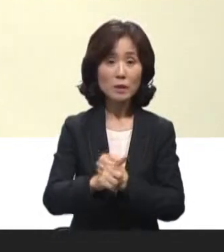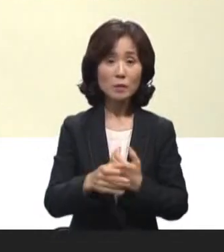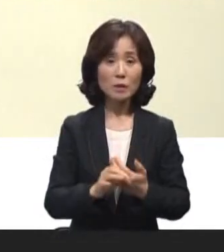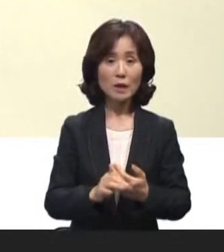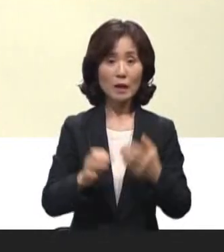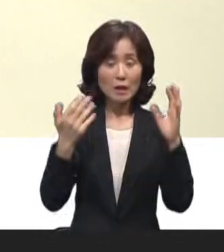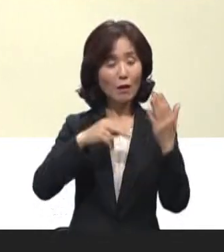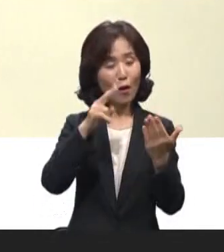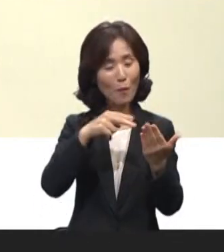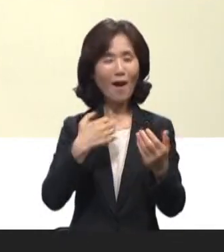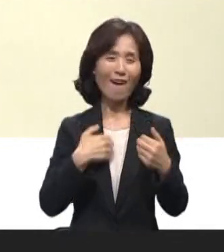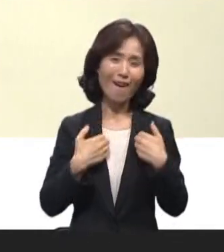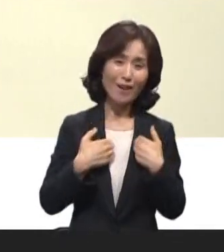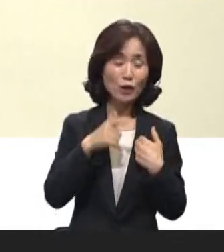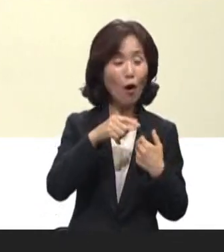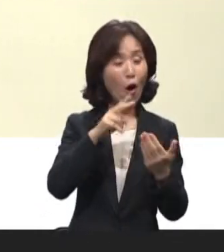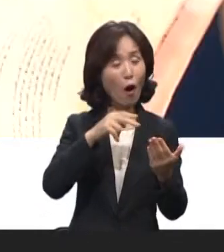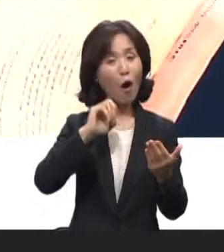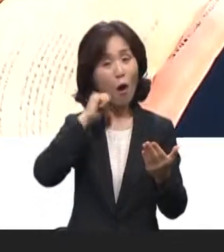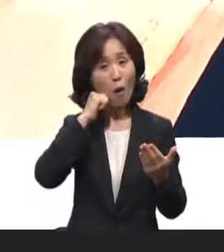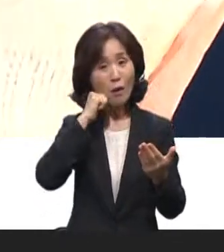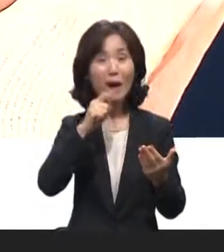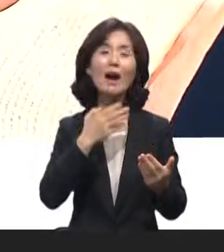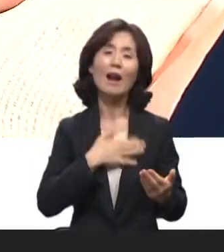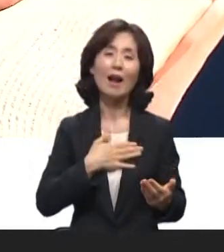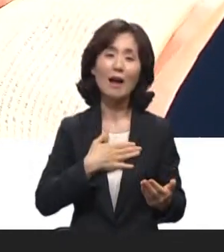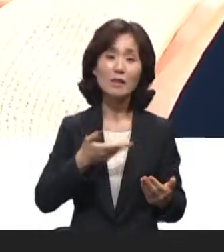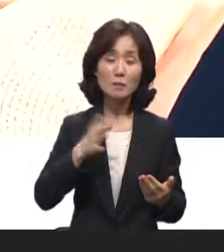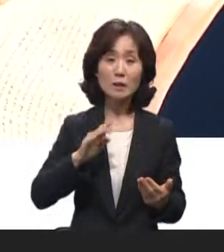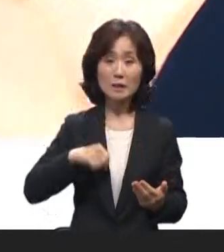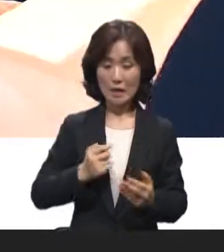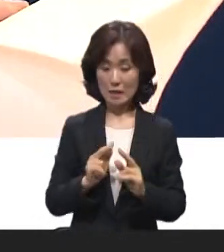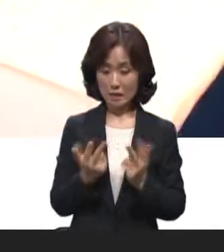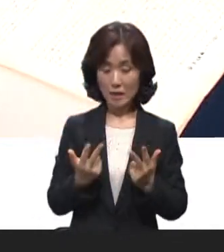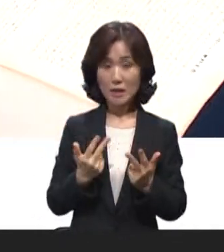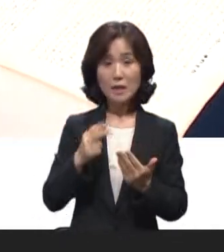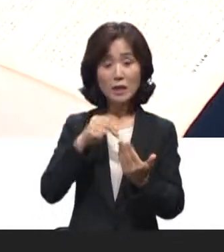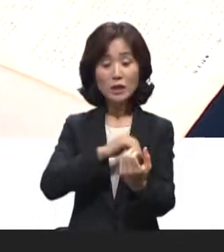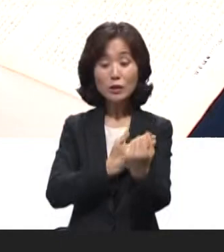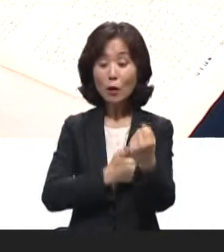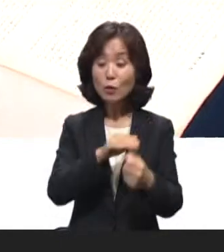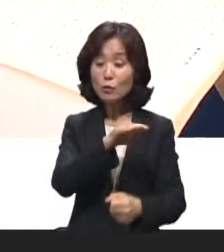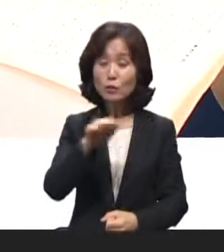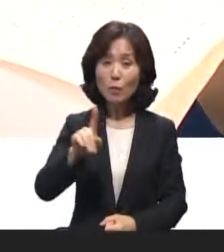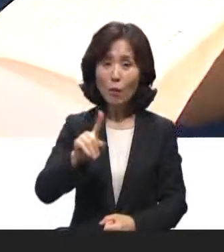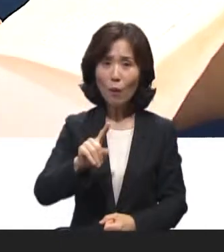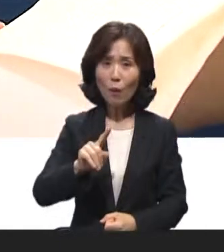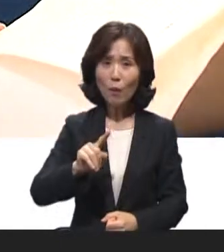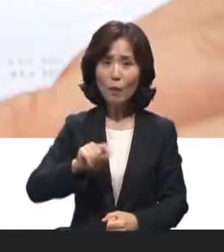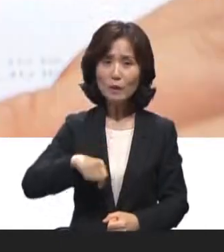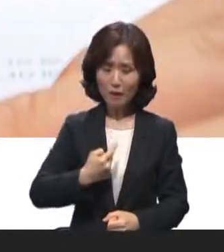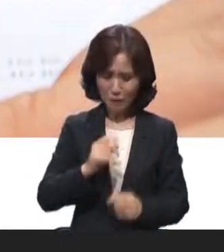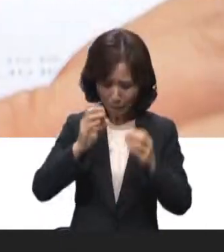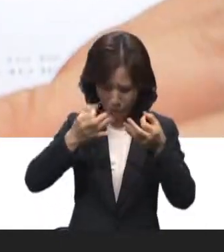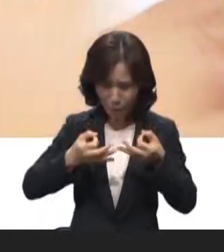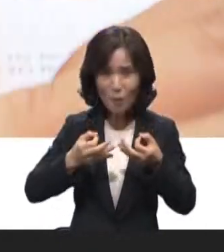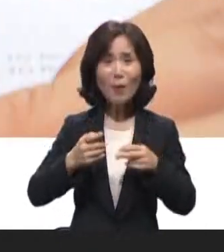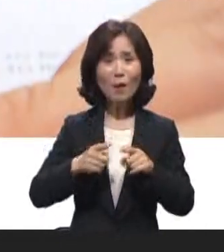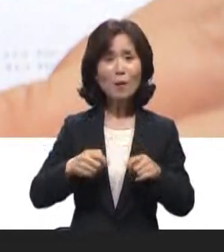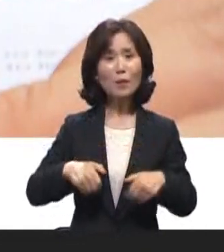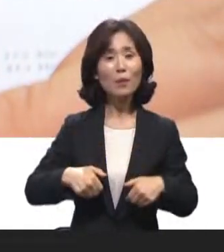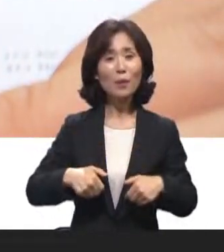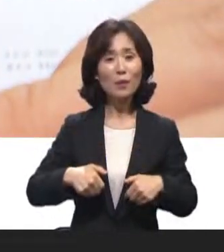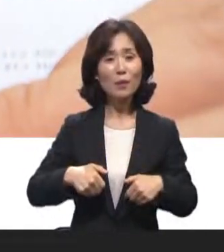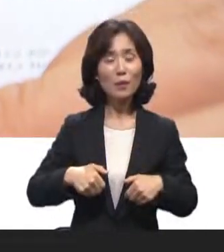아이들이 읽으면 재밌어요 이걸 읽을 때 어려워요 이런거 나는데 자기의 읽기 능력은 어떠한지를 좀 객관적이고 게 좀 재삼 의